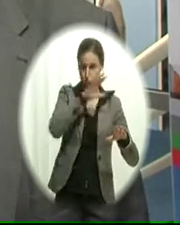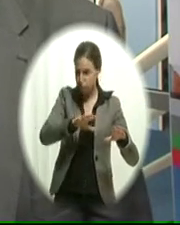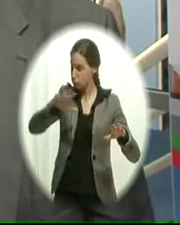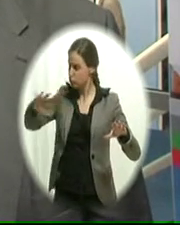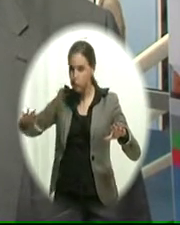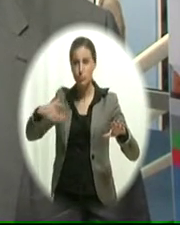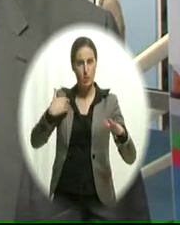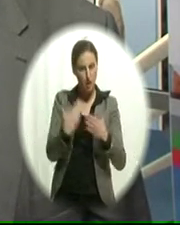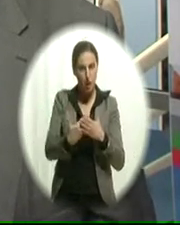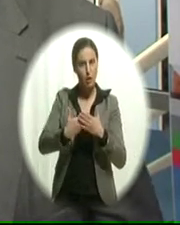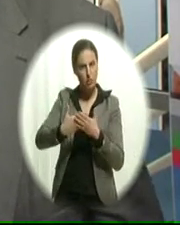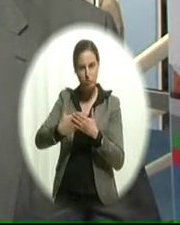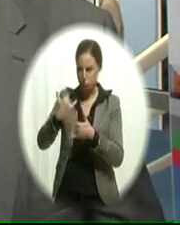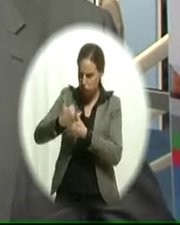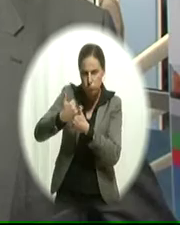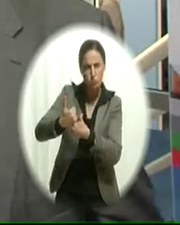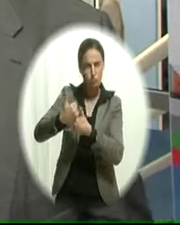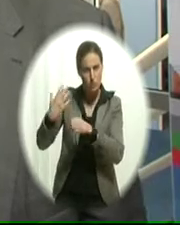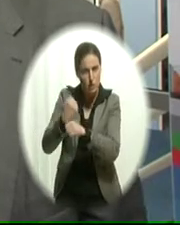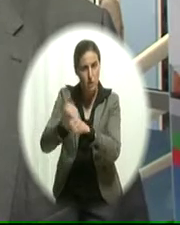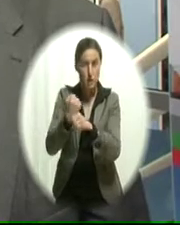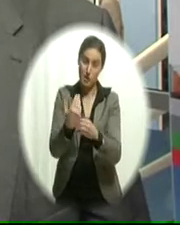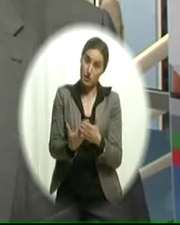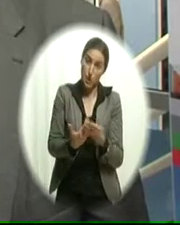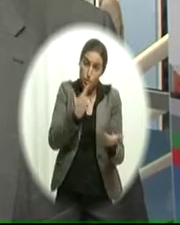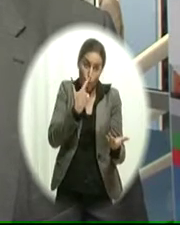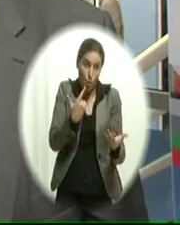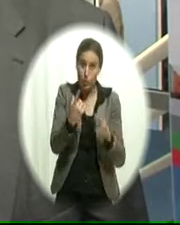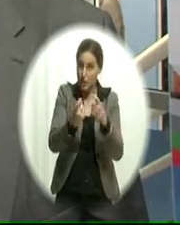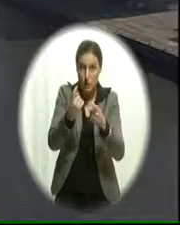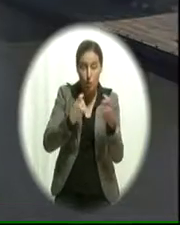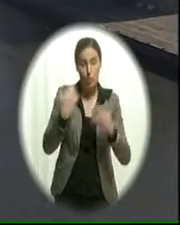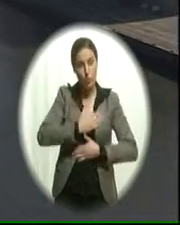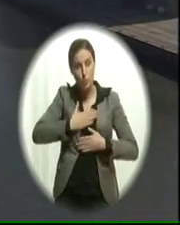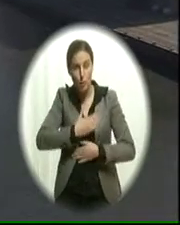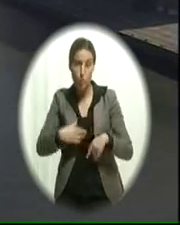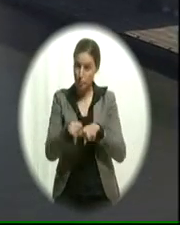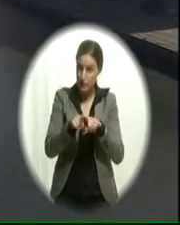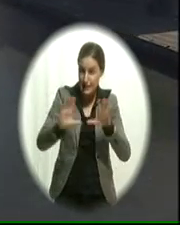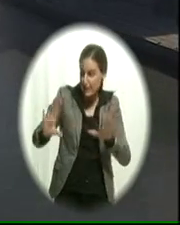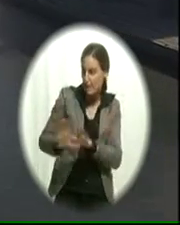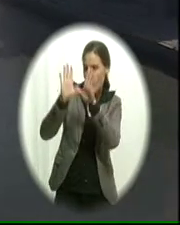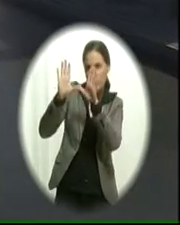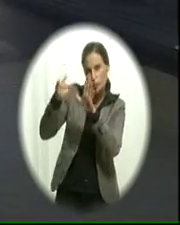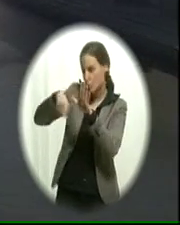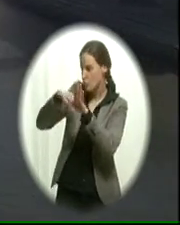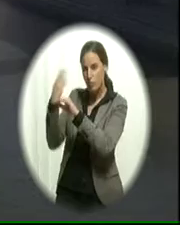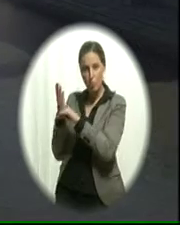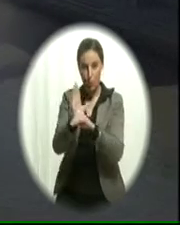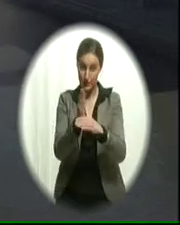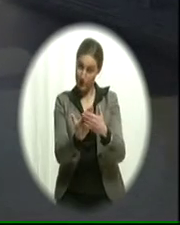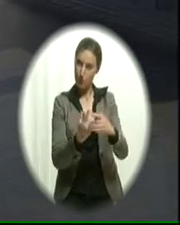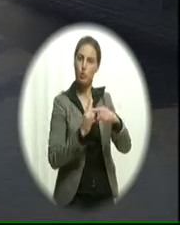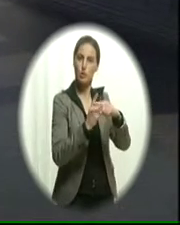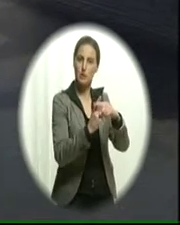même au moins une satisfaction de nos clients ou le fait que l'image que nous envoyons est positive. Et donc tout ça, ce